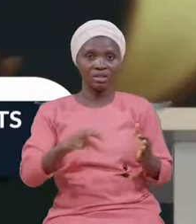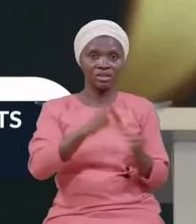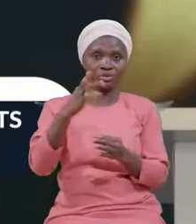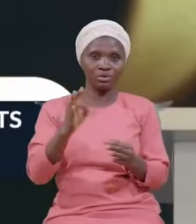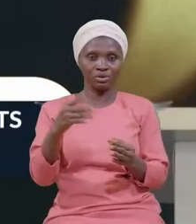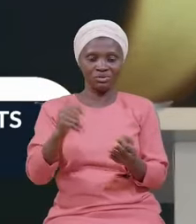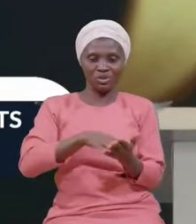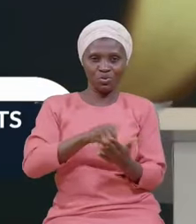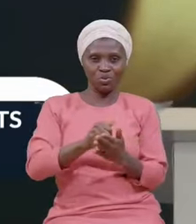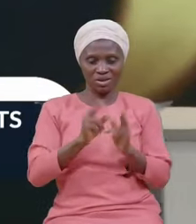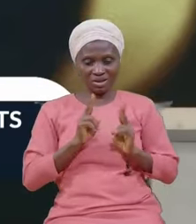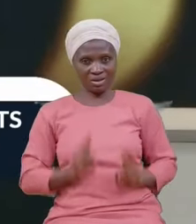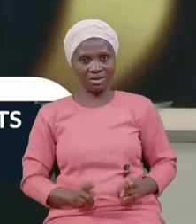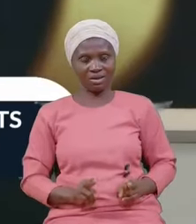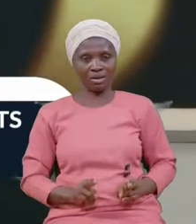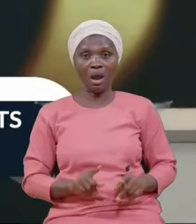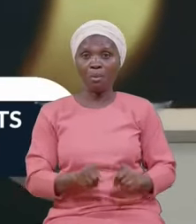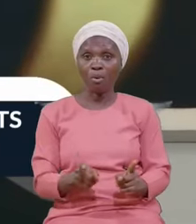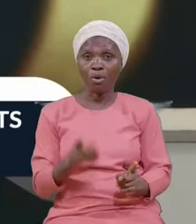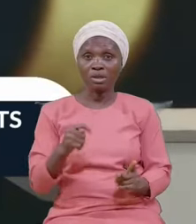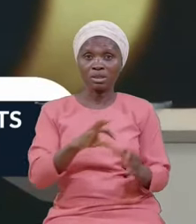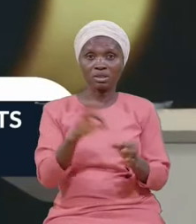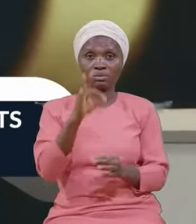Mais l'esprit de Dieu,